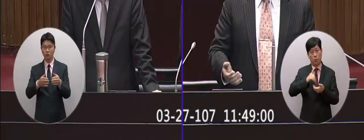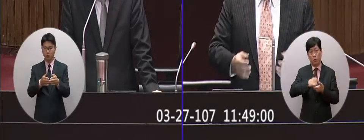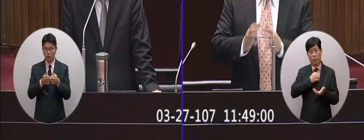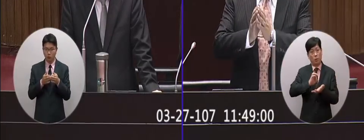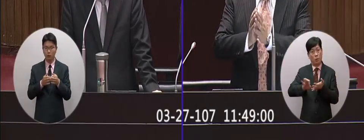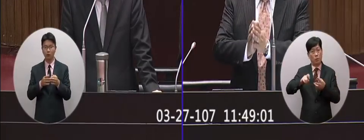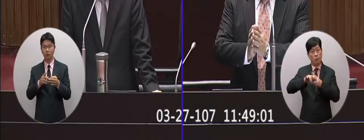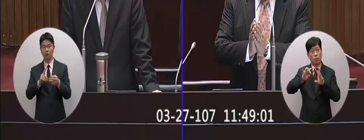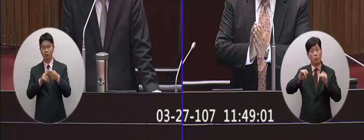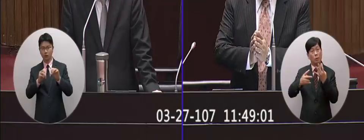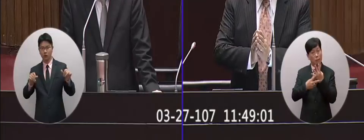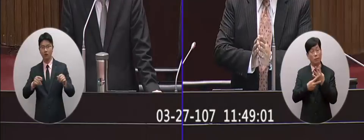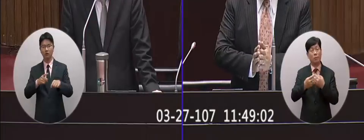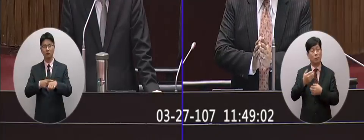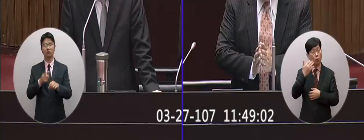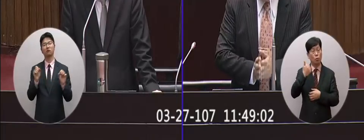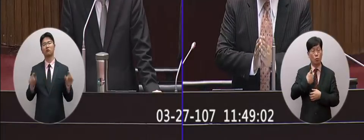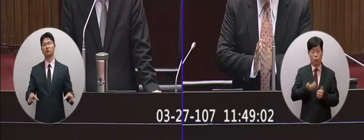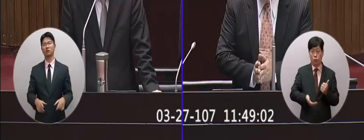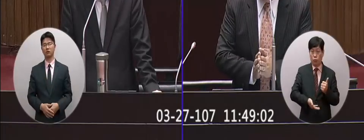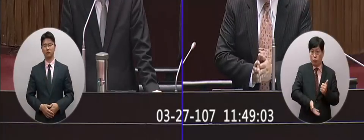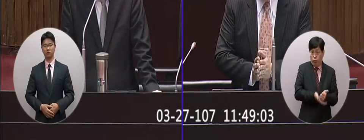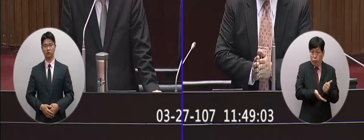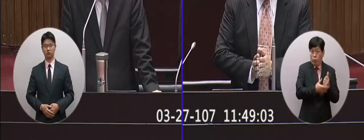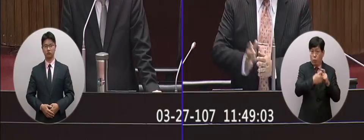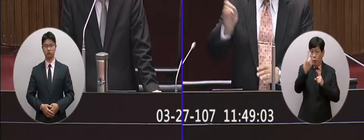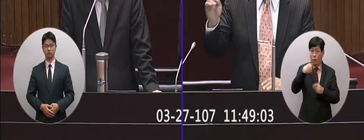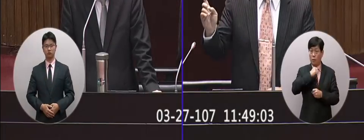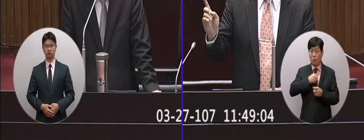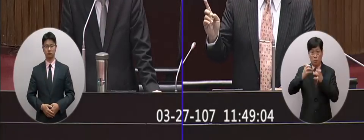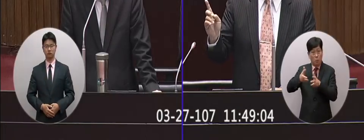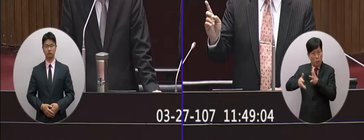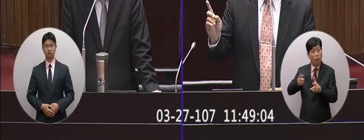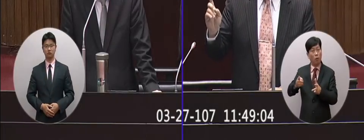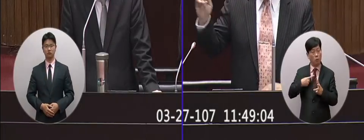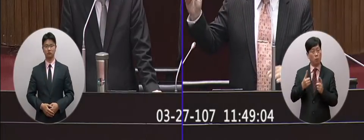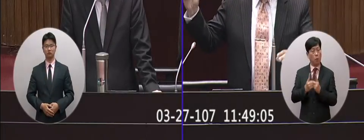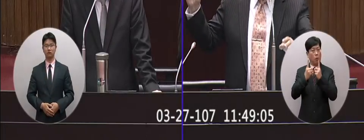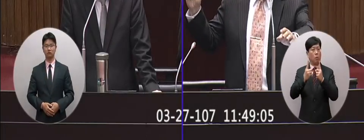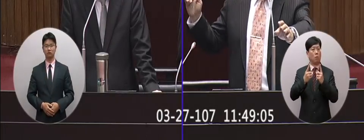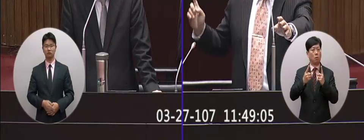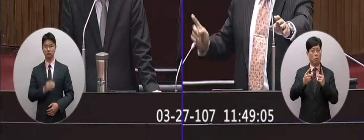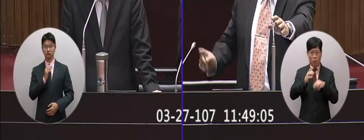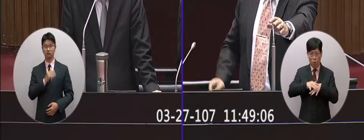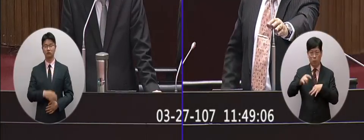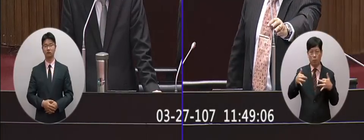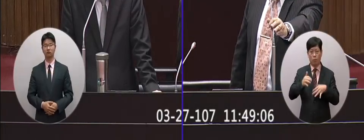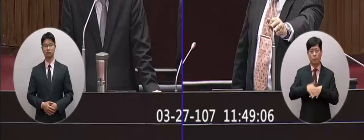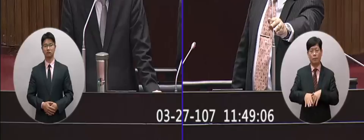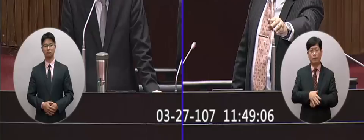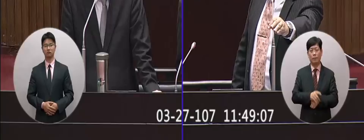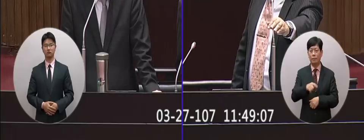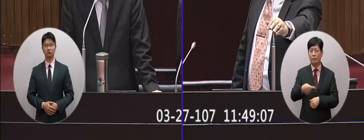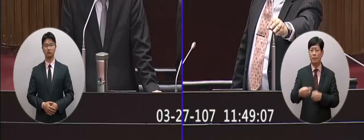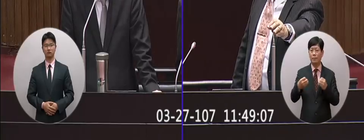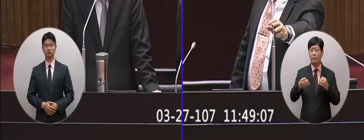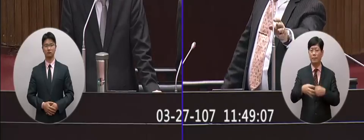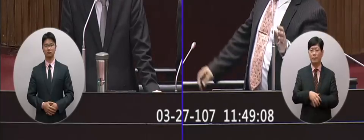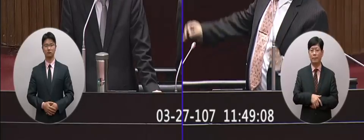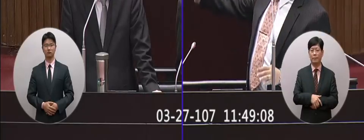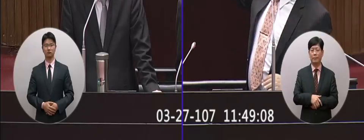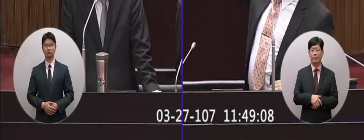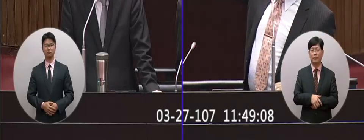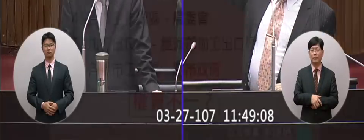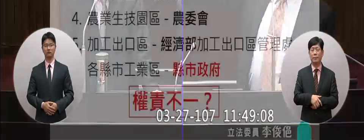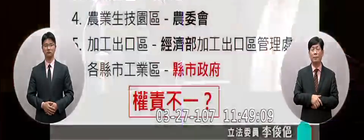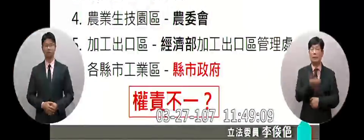对。 但是如果我们鼓励台商回来设厂的话，这个问题就跑出来。 对，这个 我还要讨论下面的问题了。好，来，